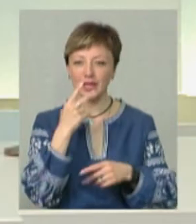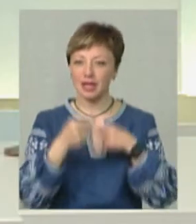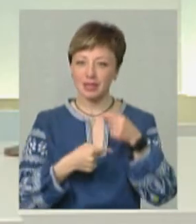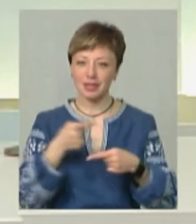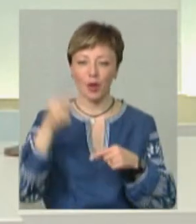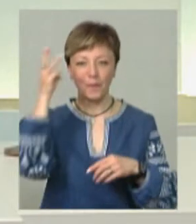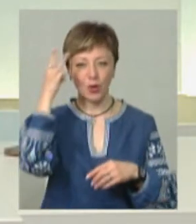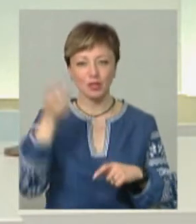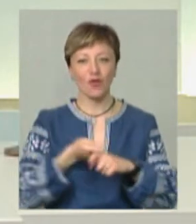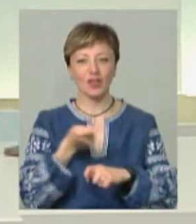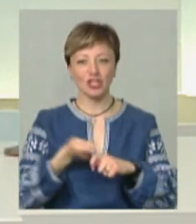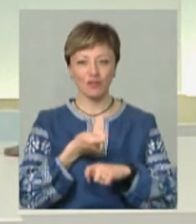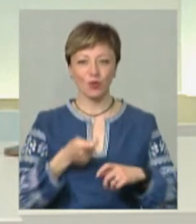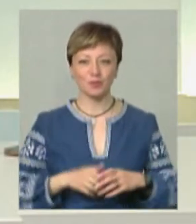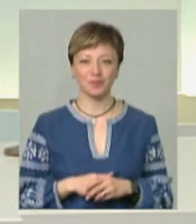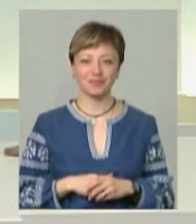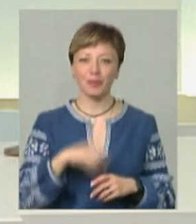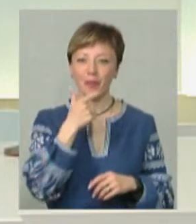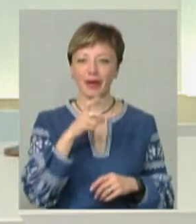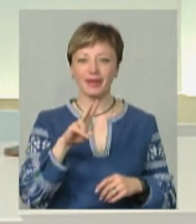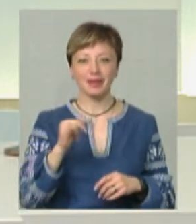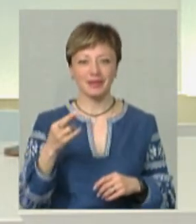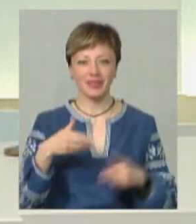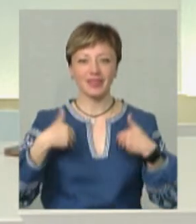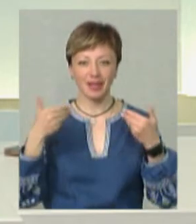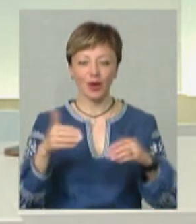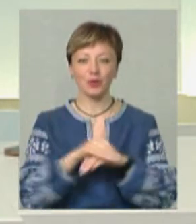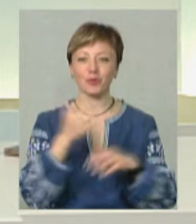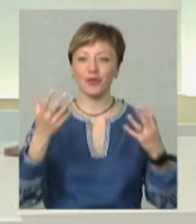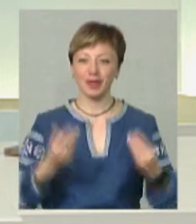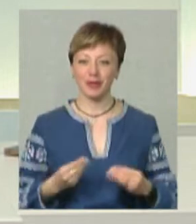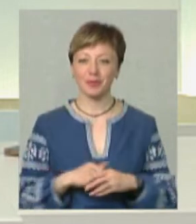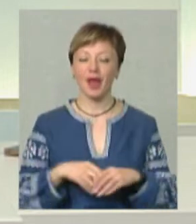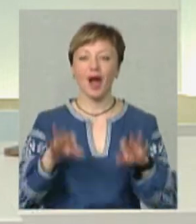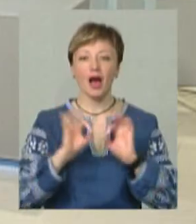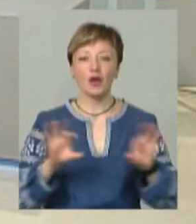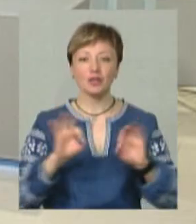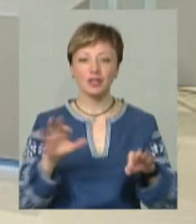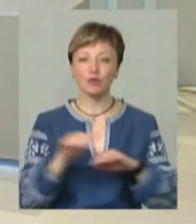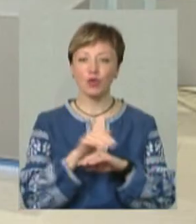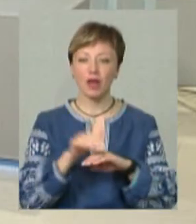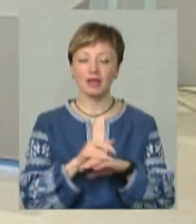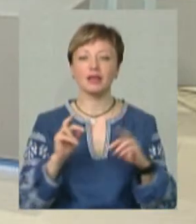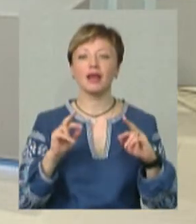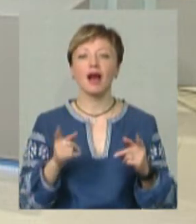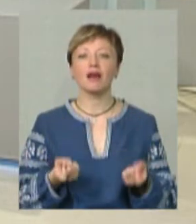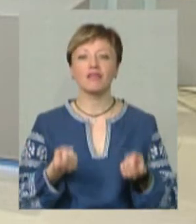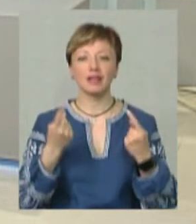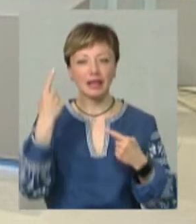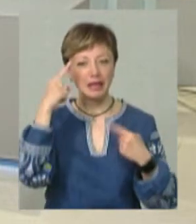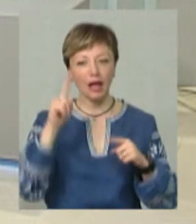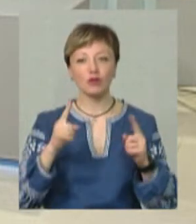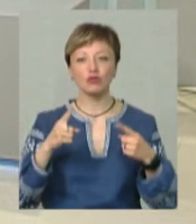традиційну подільську вишивку. Пані Лілія, вітаю. Доброго дня. Розкажіть, будь ласка, як виникла ідея,